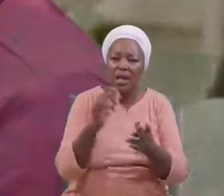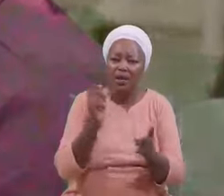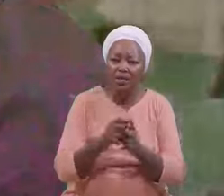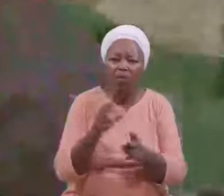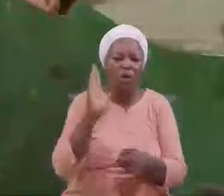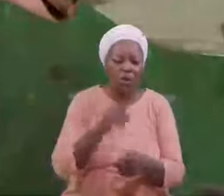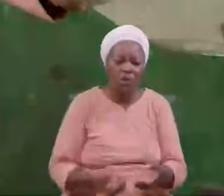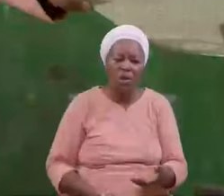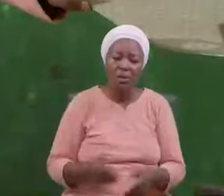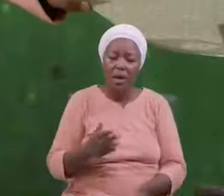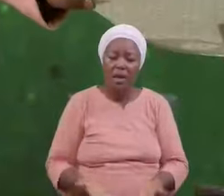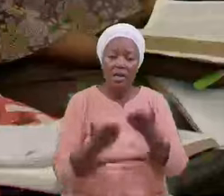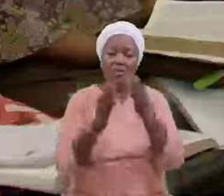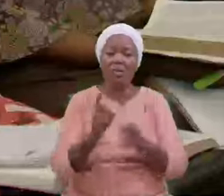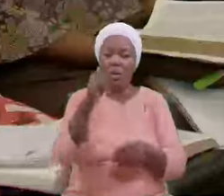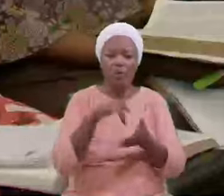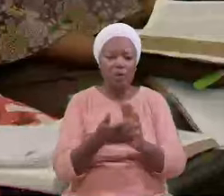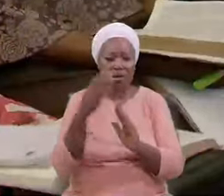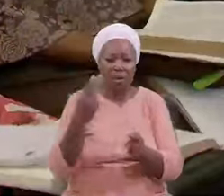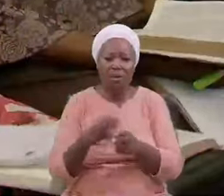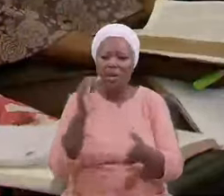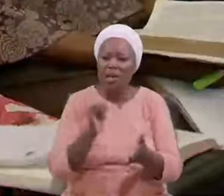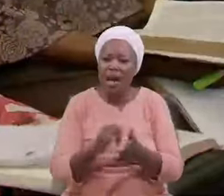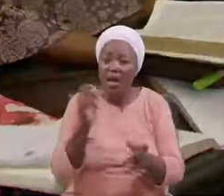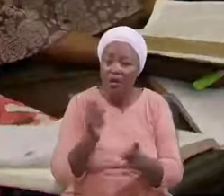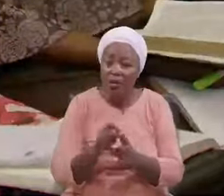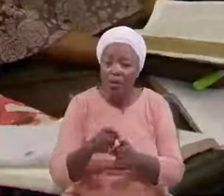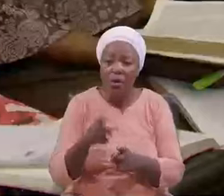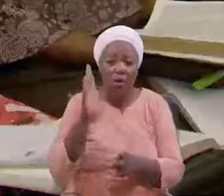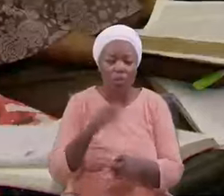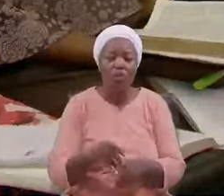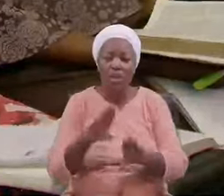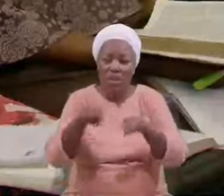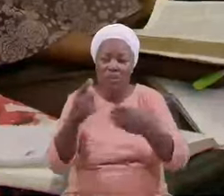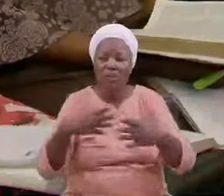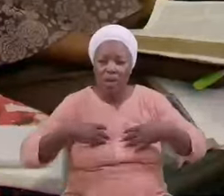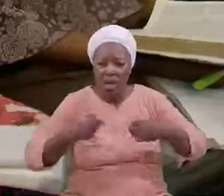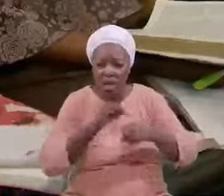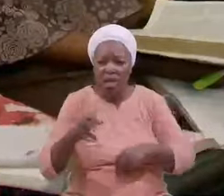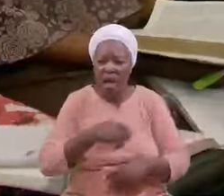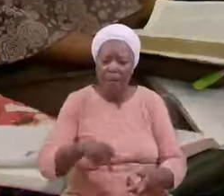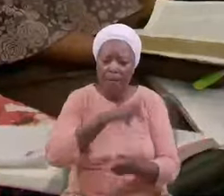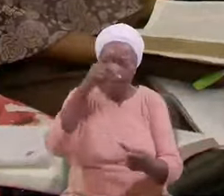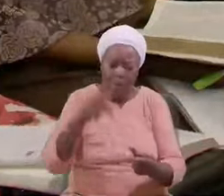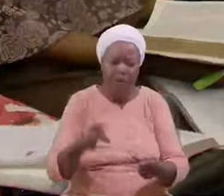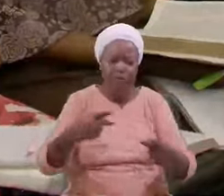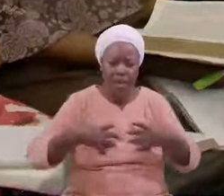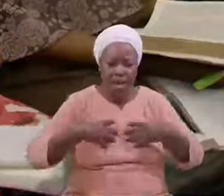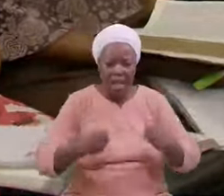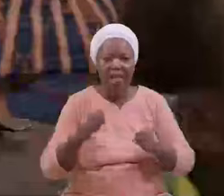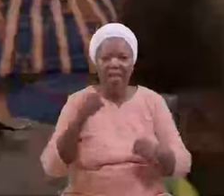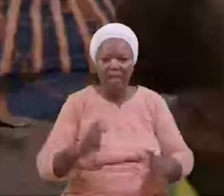relever. La parole vous donnera la guérison et la santé parfaite au nom